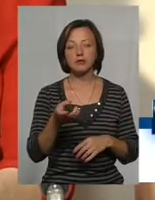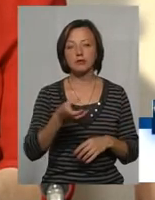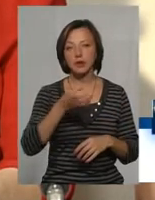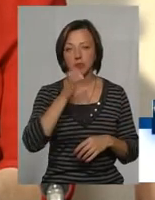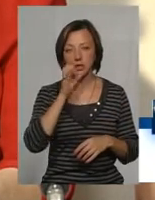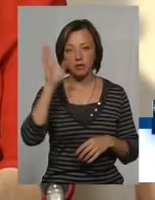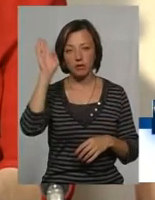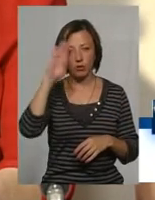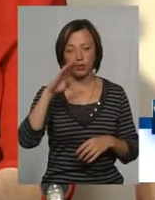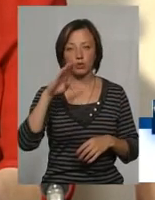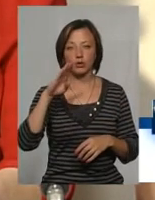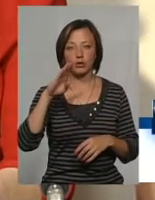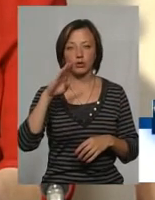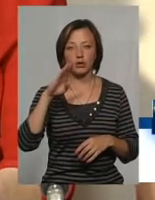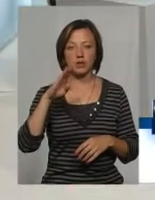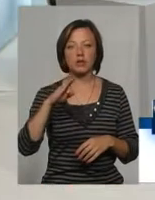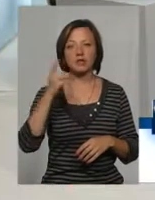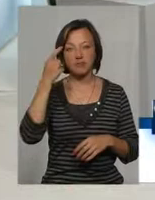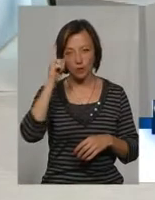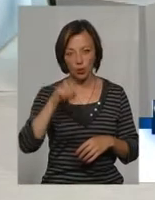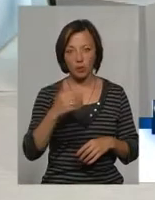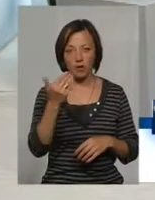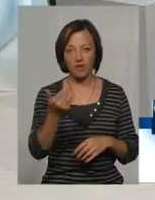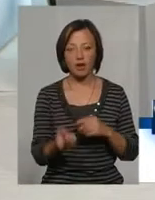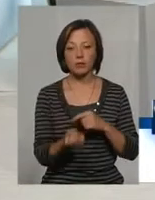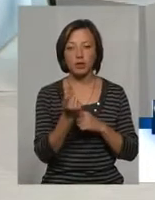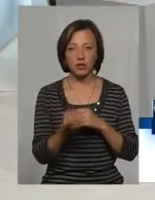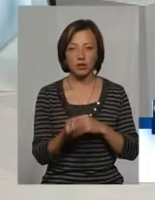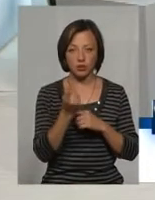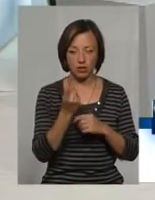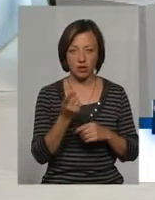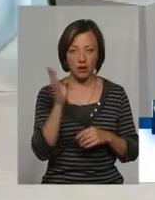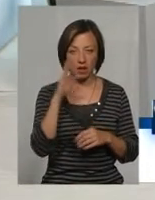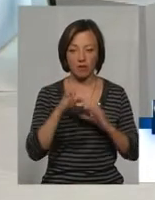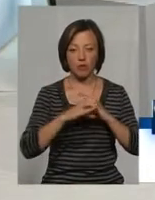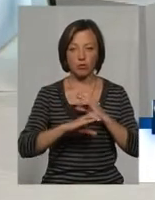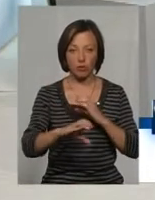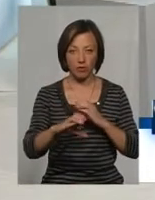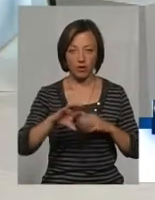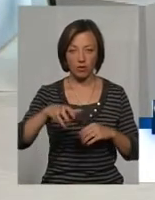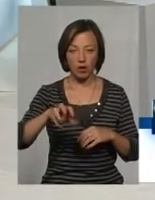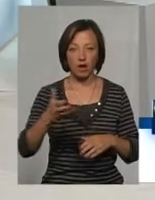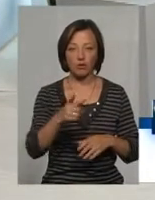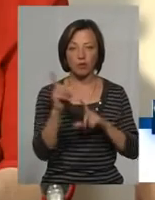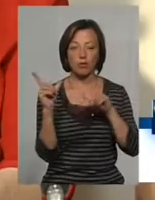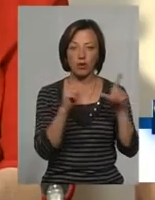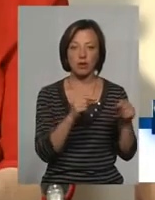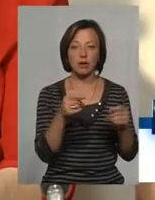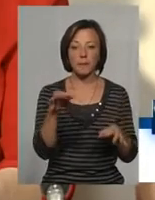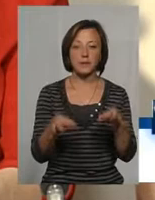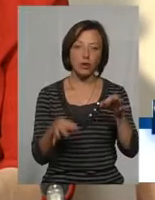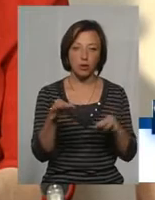тільки воду з відомих вам вододжерел, а також водопровідну воду. Якщо ви поїхали десь на